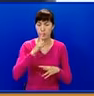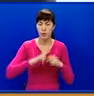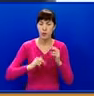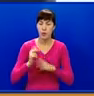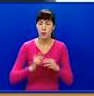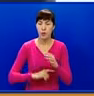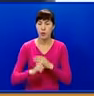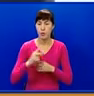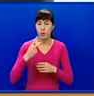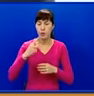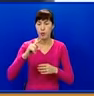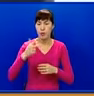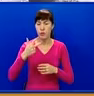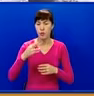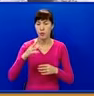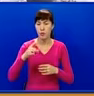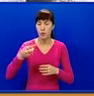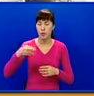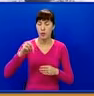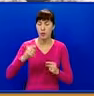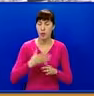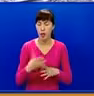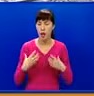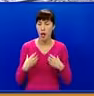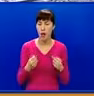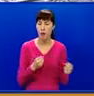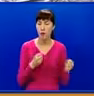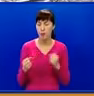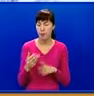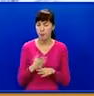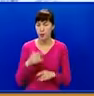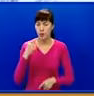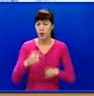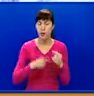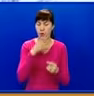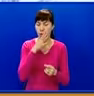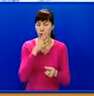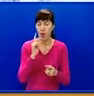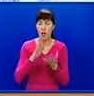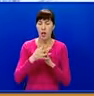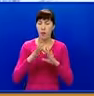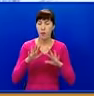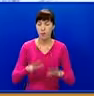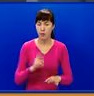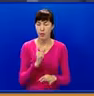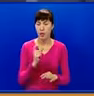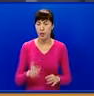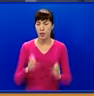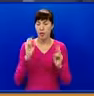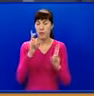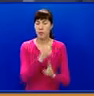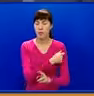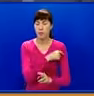үшін 2,3 миллиард ақша қаралып отыр. Енді денсаулық сақтау саласына тоқталсақ, келесі жылдан бастап шалға елді мекенде тұратын халық білікті дәрігермен